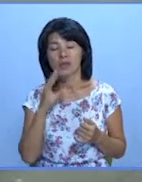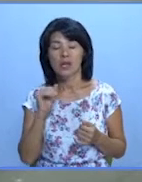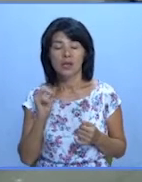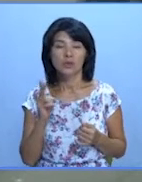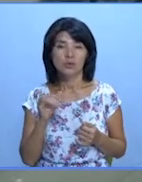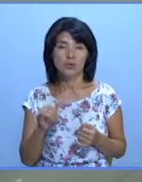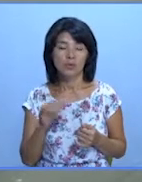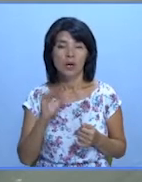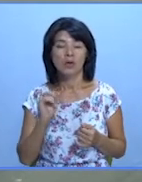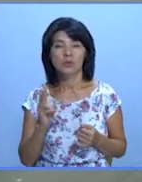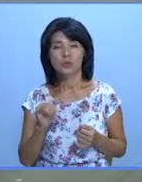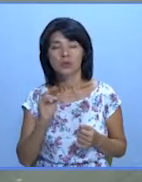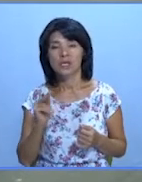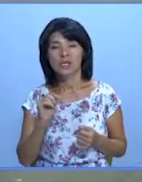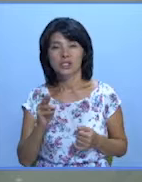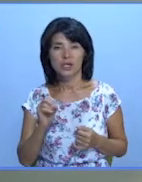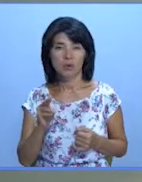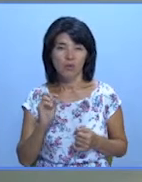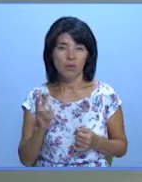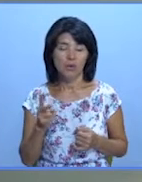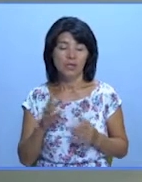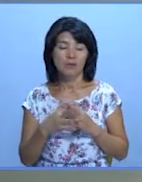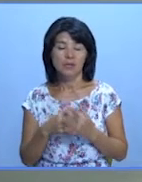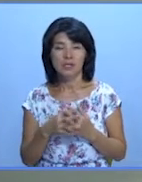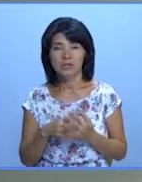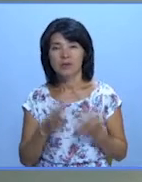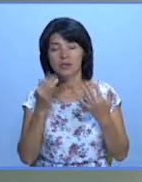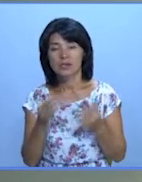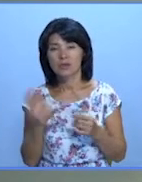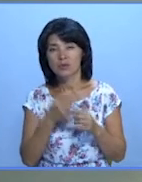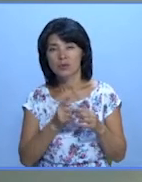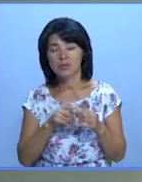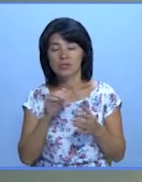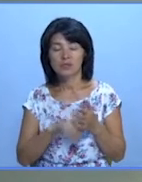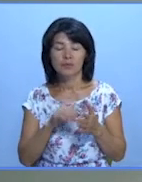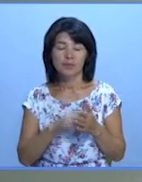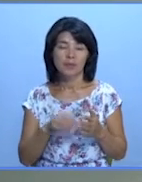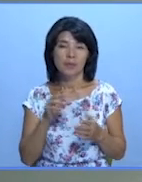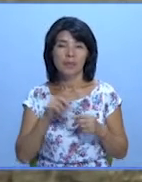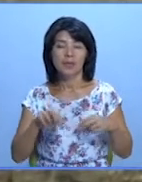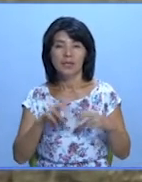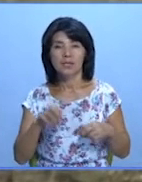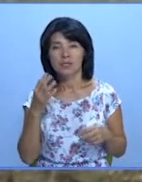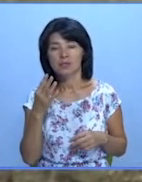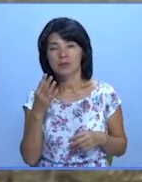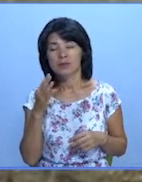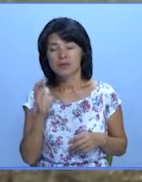Ақсудан Кенжегөл жаққа. Қазір бұл жобаға түзетулер мемлекеттік сараптамадан өтіп жатыр. Ол 42-тің аяғы аяқталады. Жоба